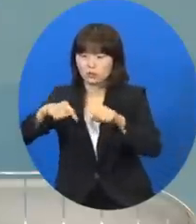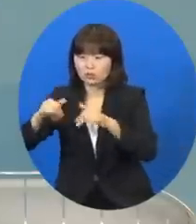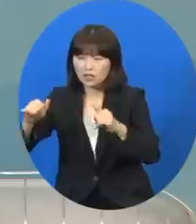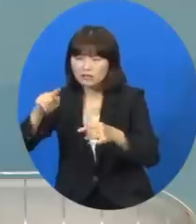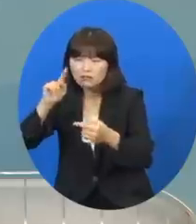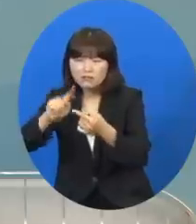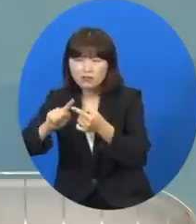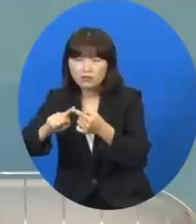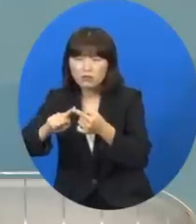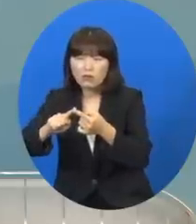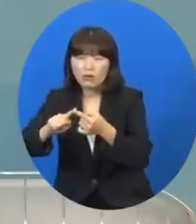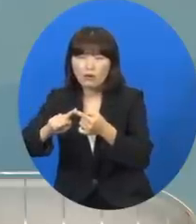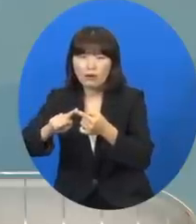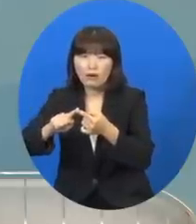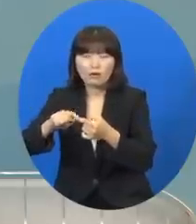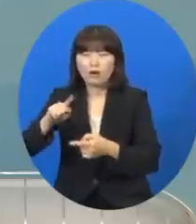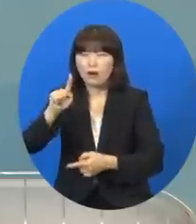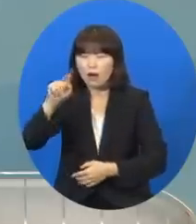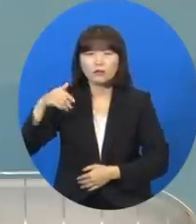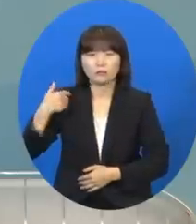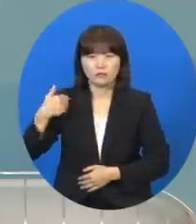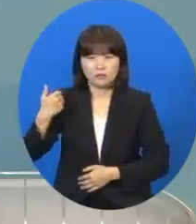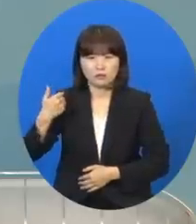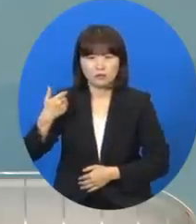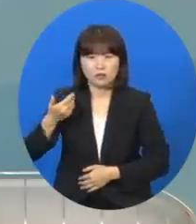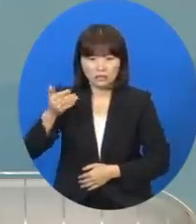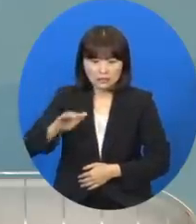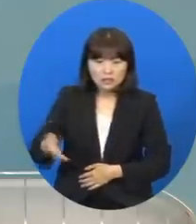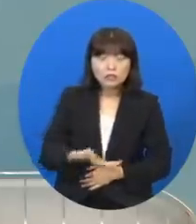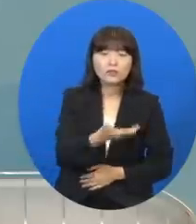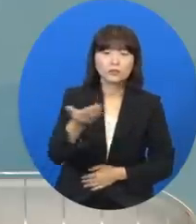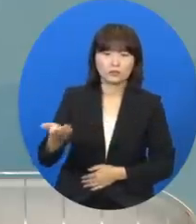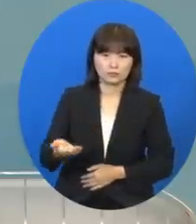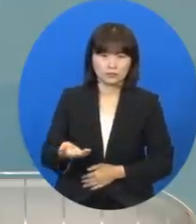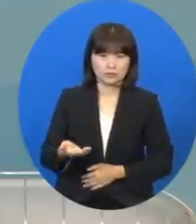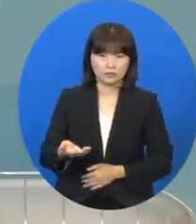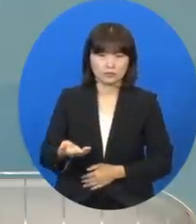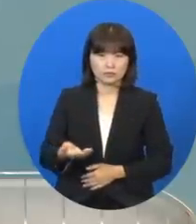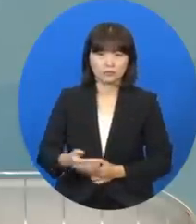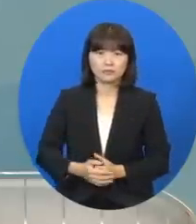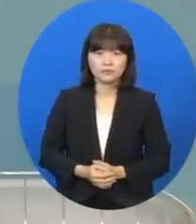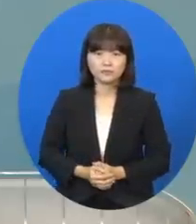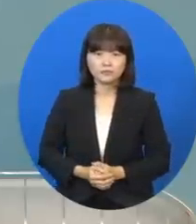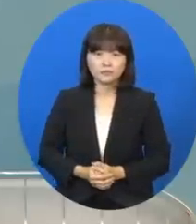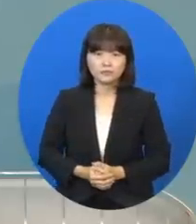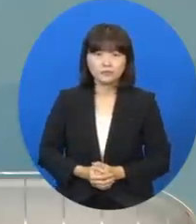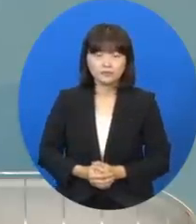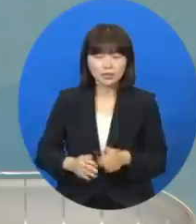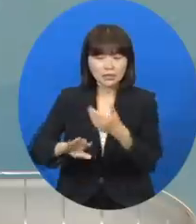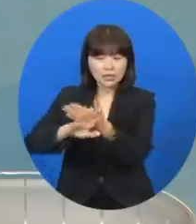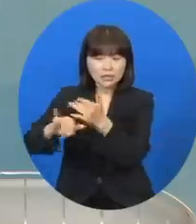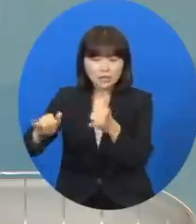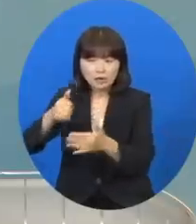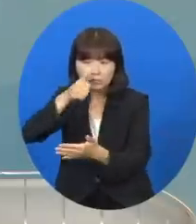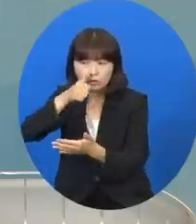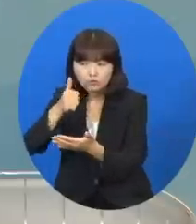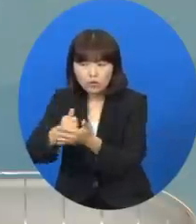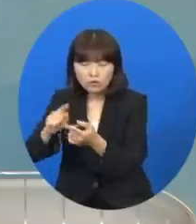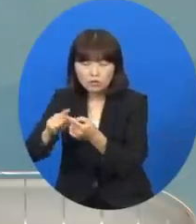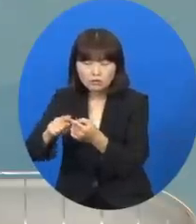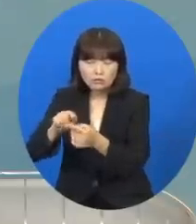없었어요. 그런데 여러분은 다른 사람의 죄는 잘